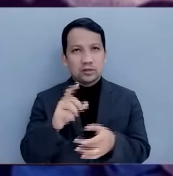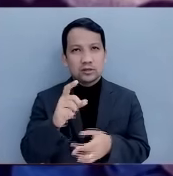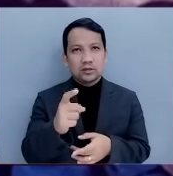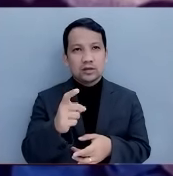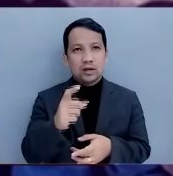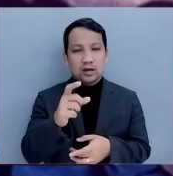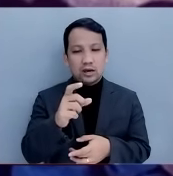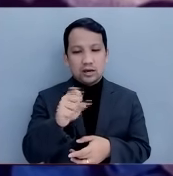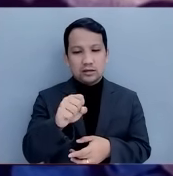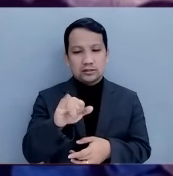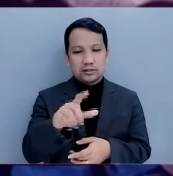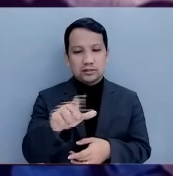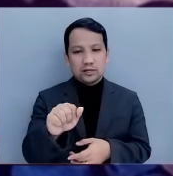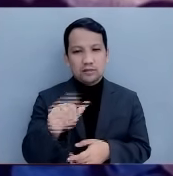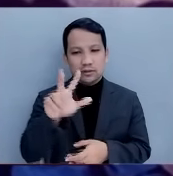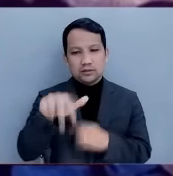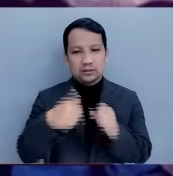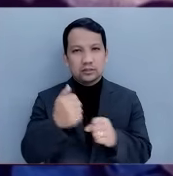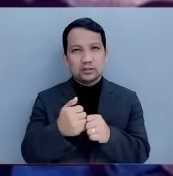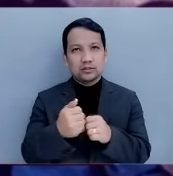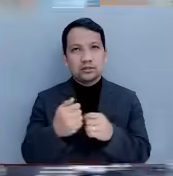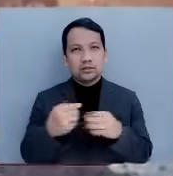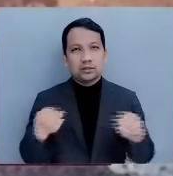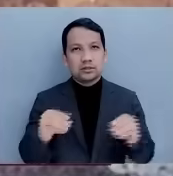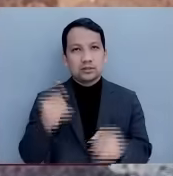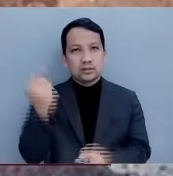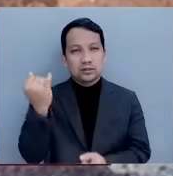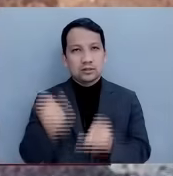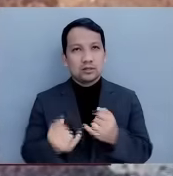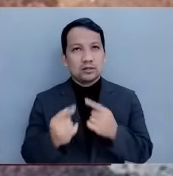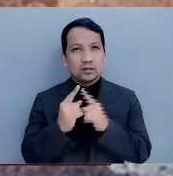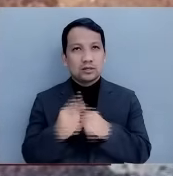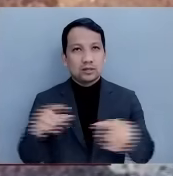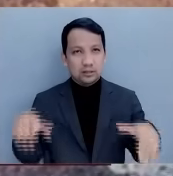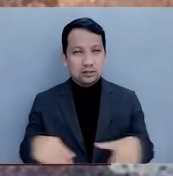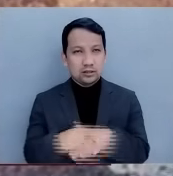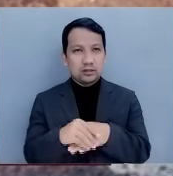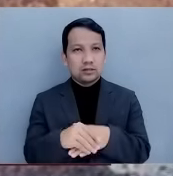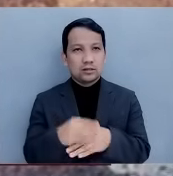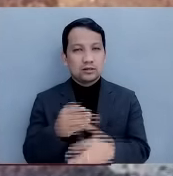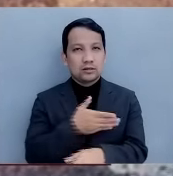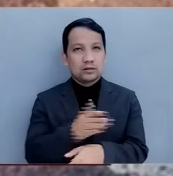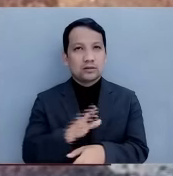siyang nag-move on hanggang sa last May na ikinasal na ang singer sa